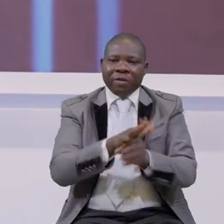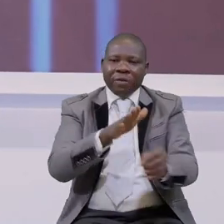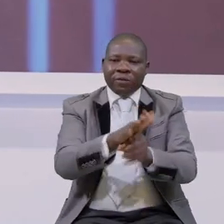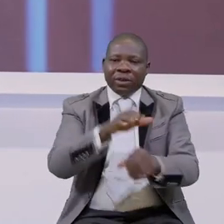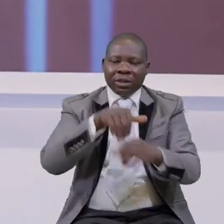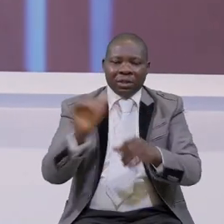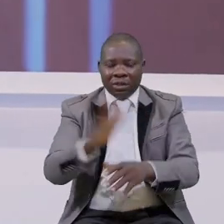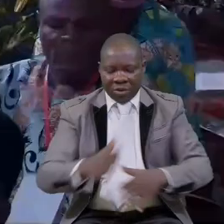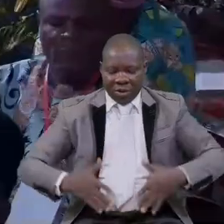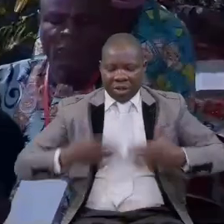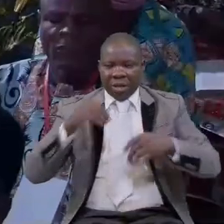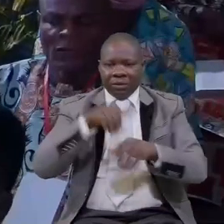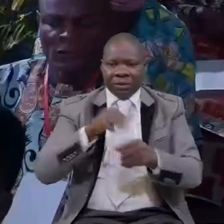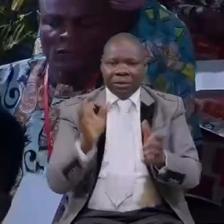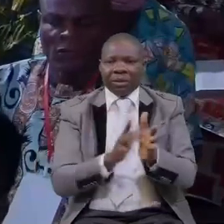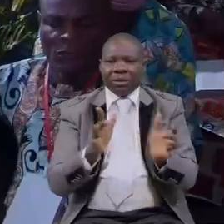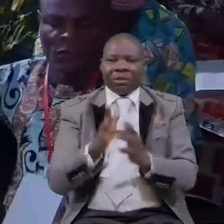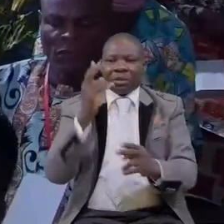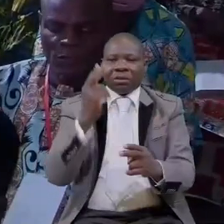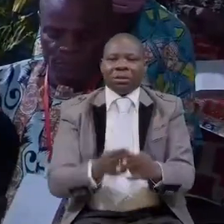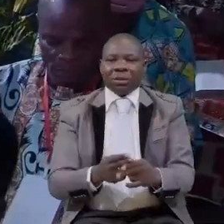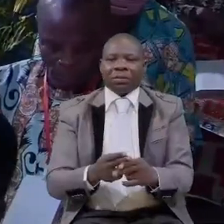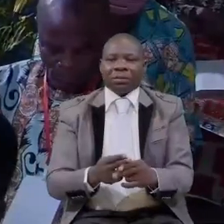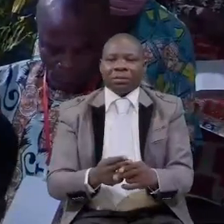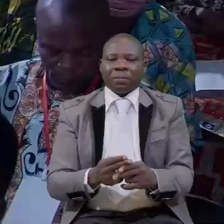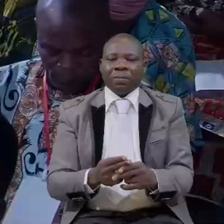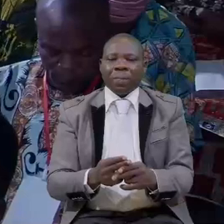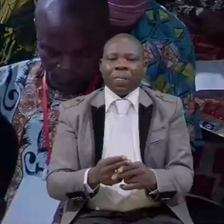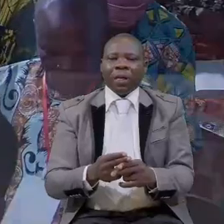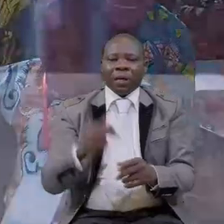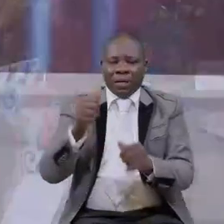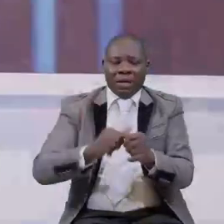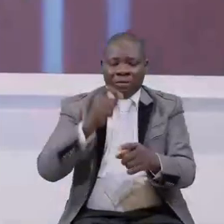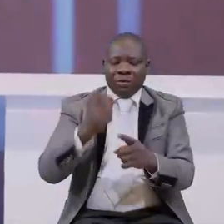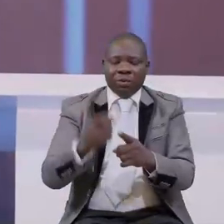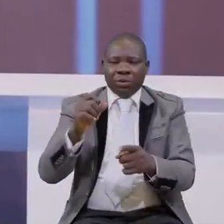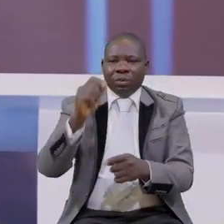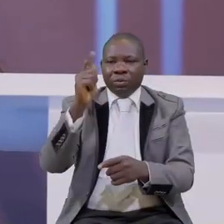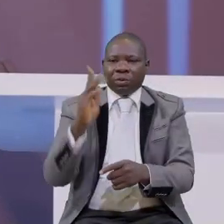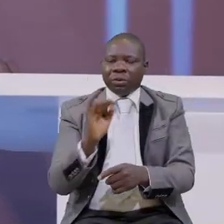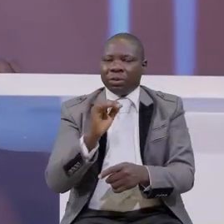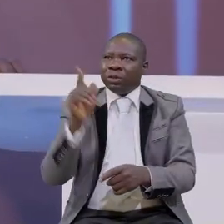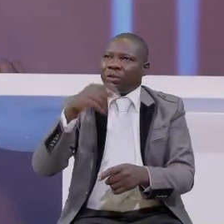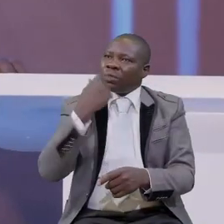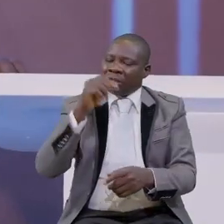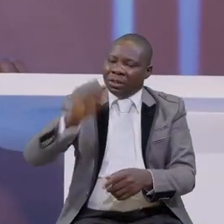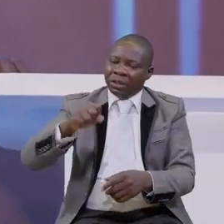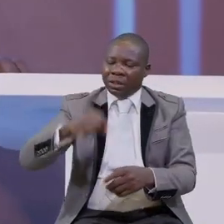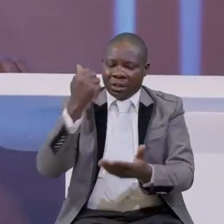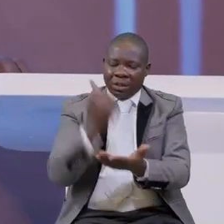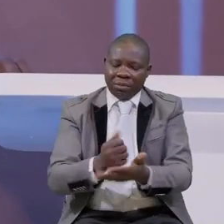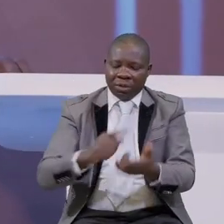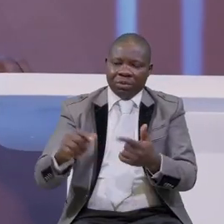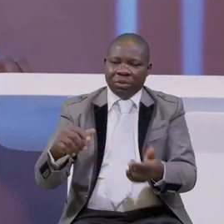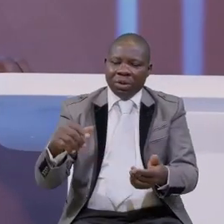dans votre vie au nom de Jésus. Toute parole de Dieu, dites oui et amen à cela.